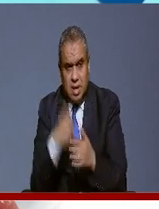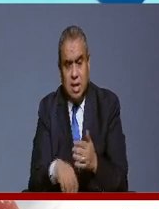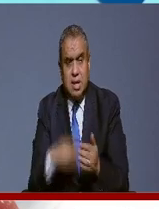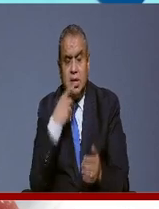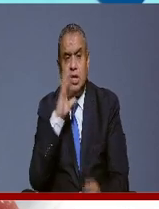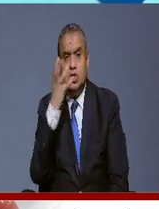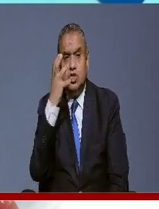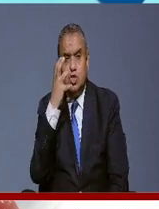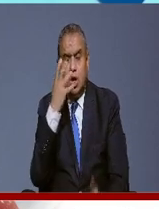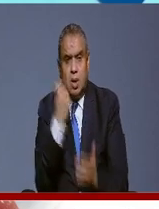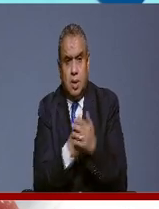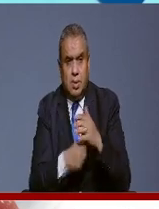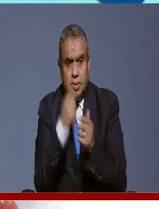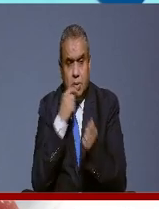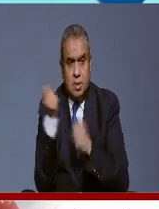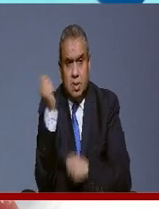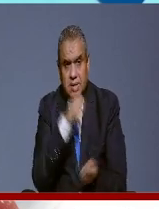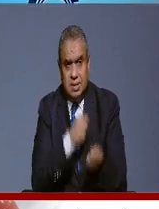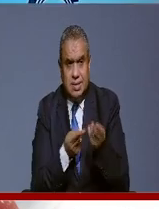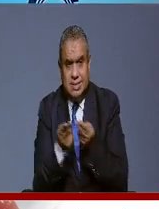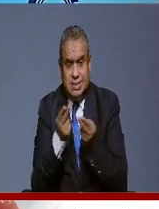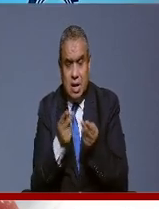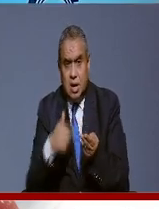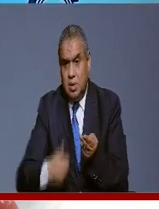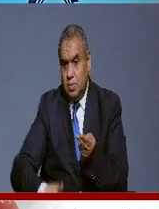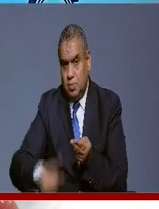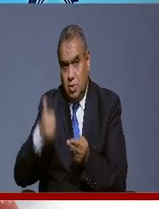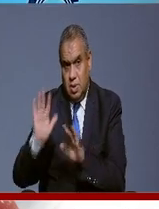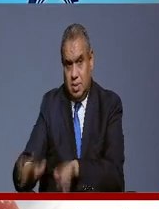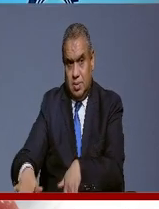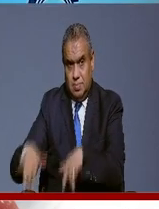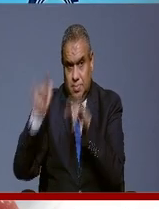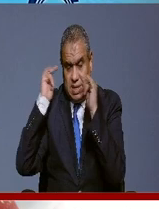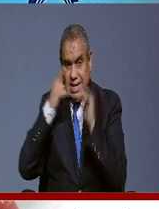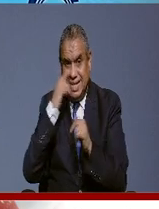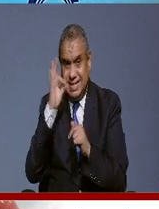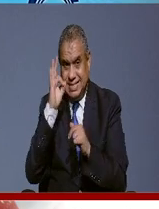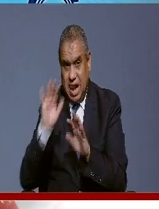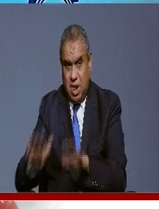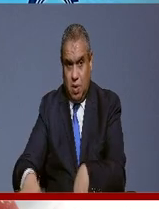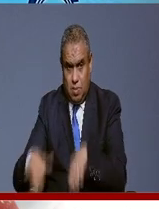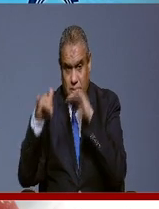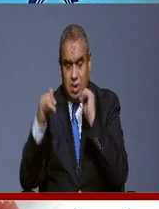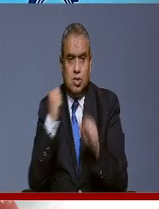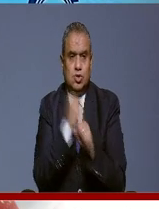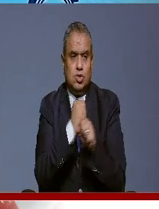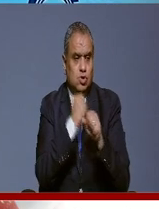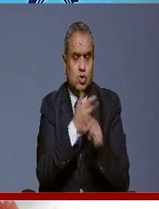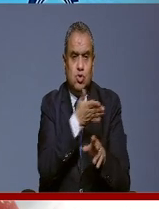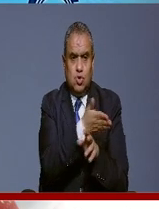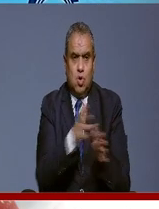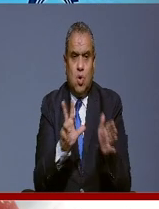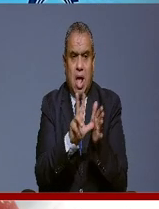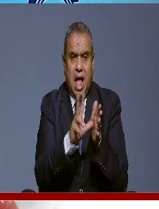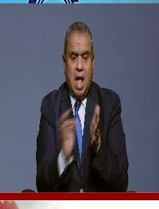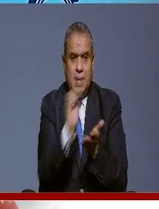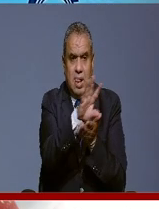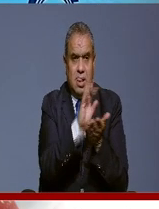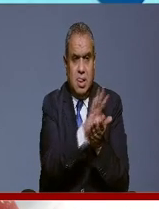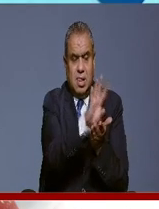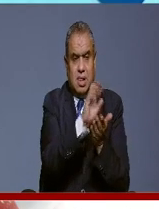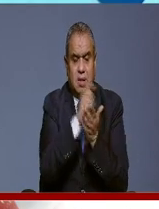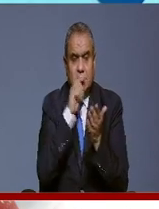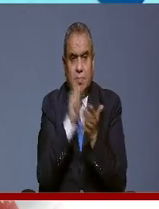الشباب أو جيل الصناع الشباب يطلع، لازم يبقى جيل زي ما بيقولوا غيرنا، يعني لازم نجدد إحنا دمنا بصفة